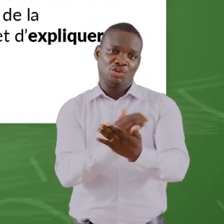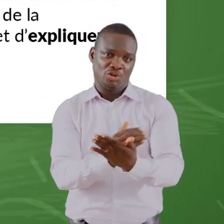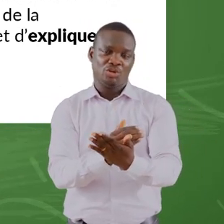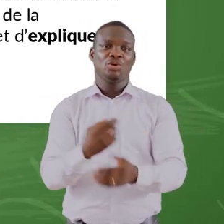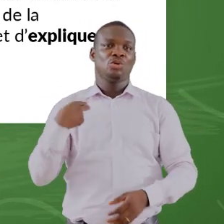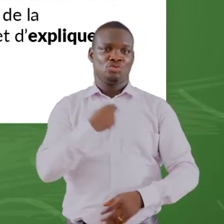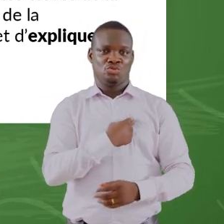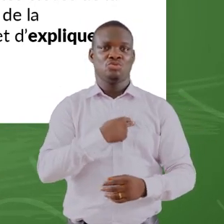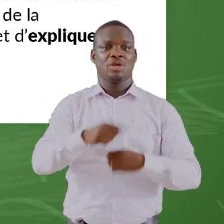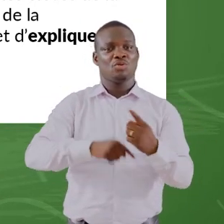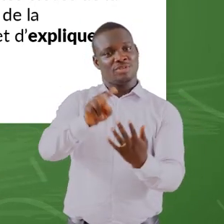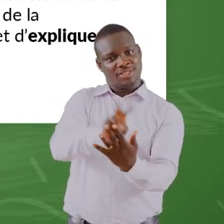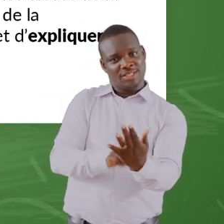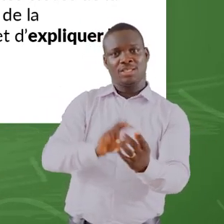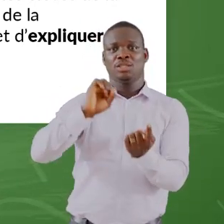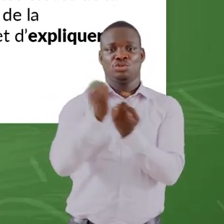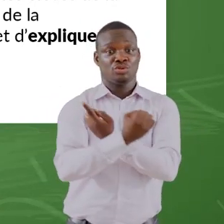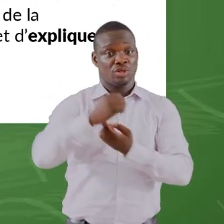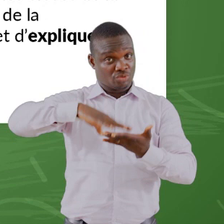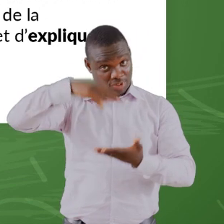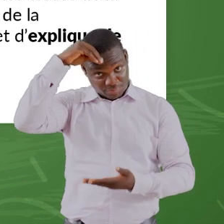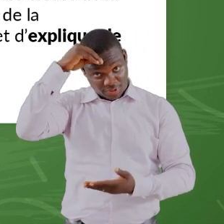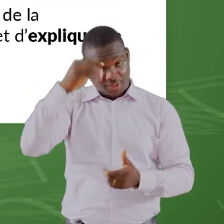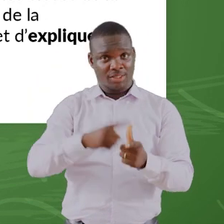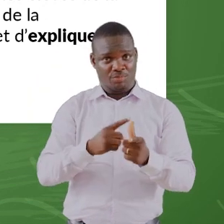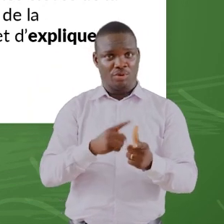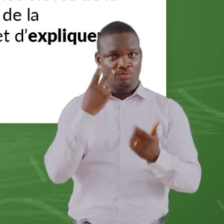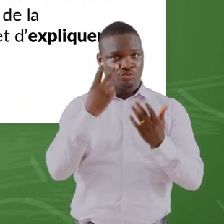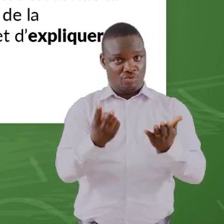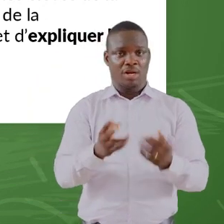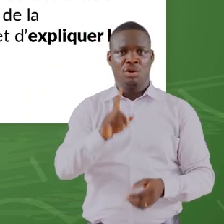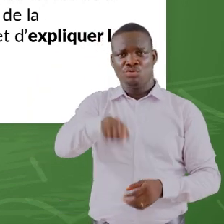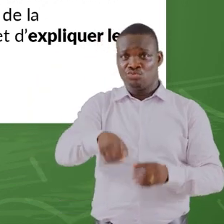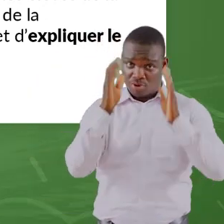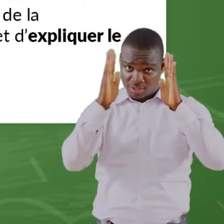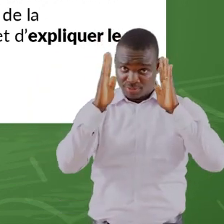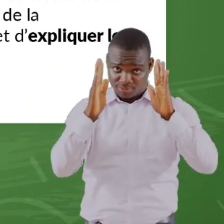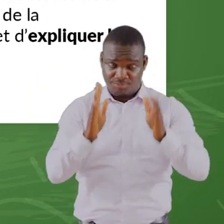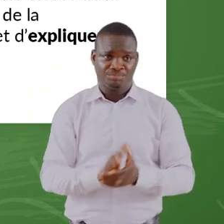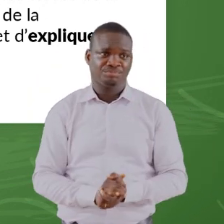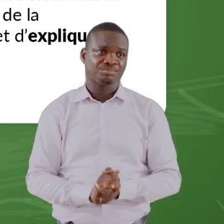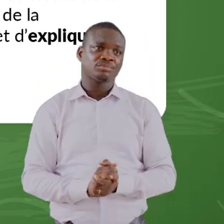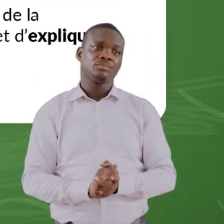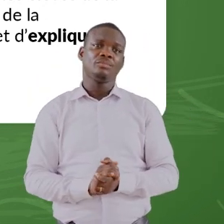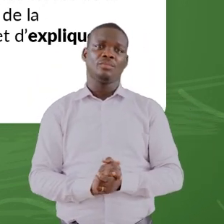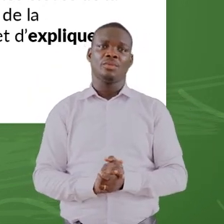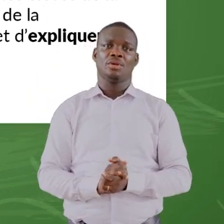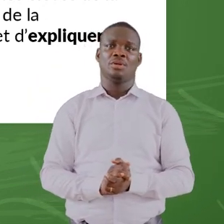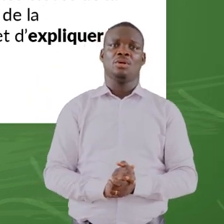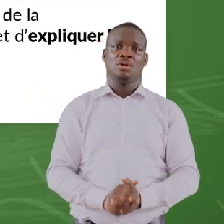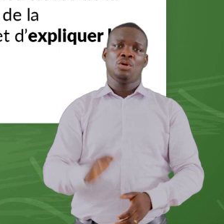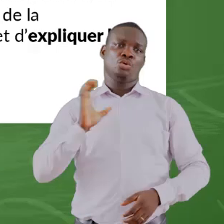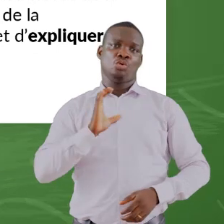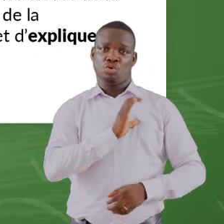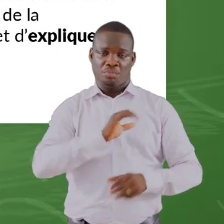vais vous lire une situation d'apprentissage. Soyez donc attentifs. Le